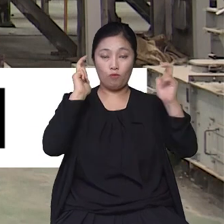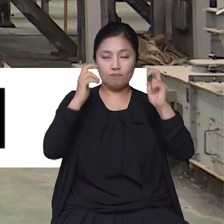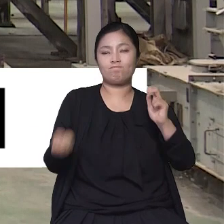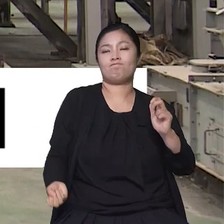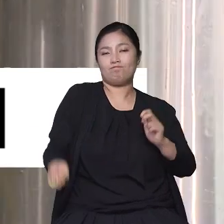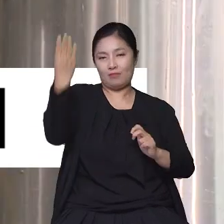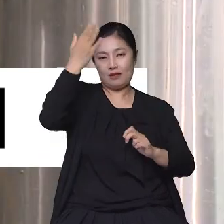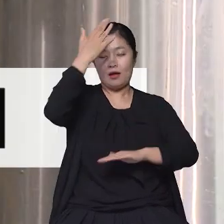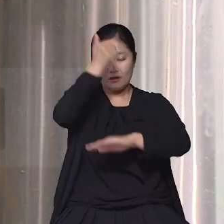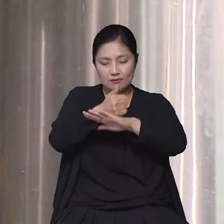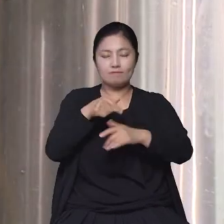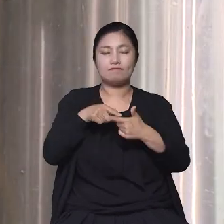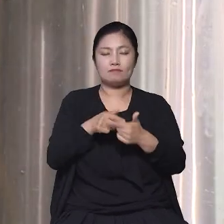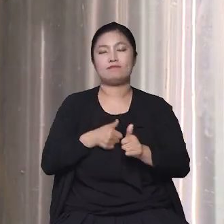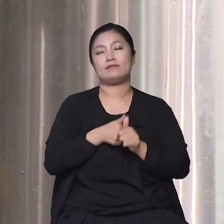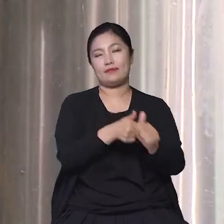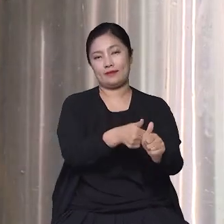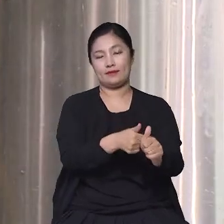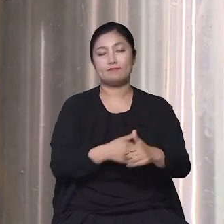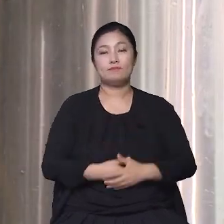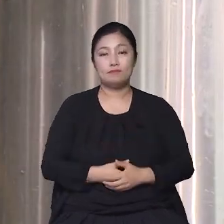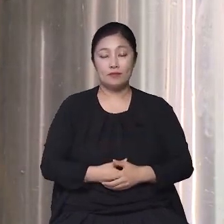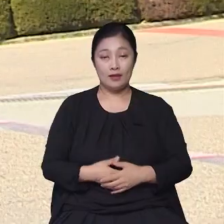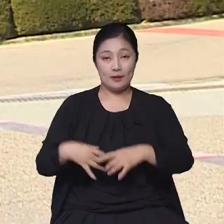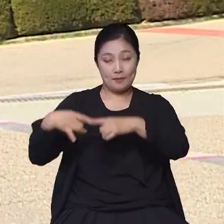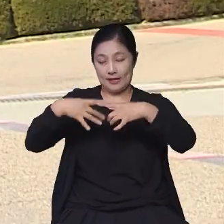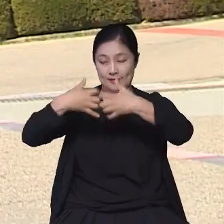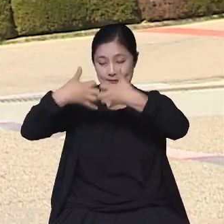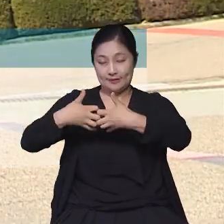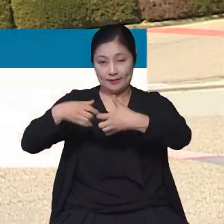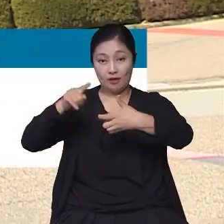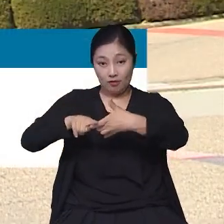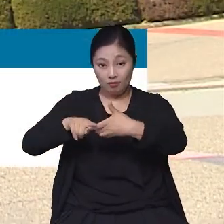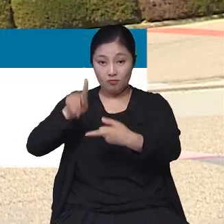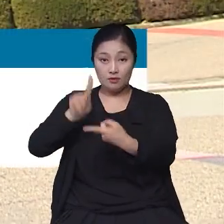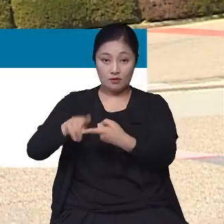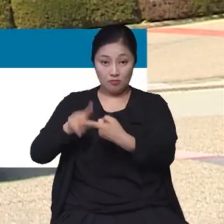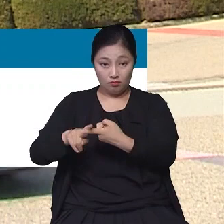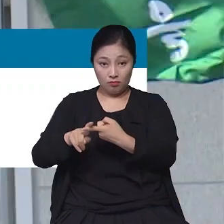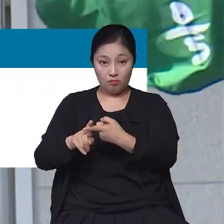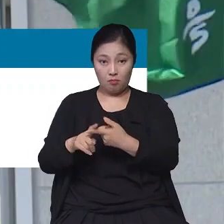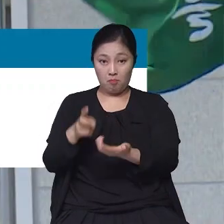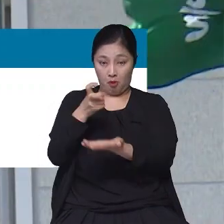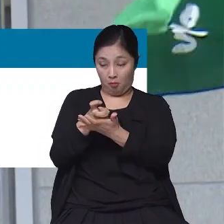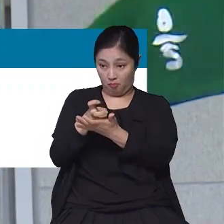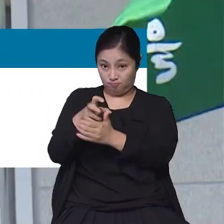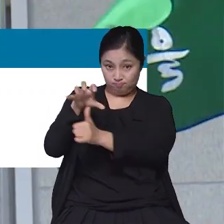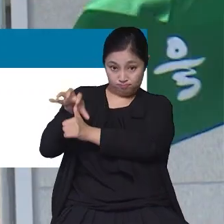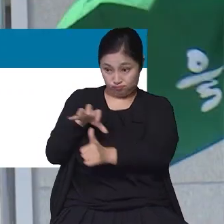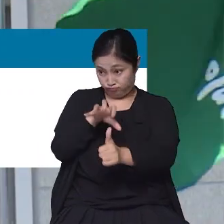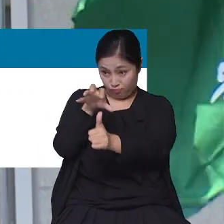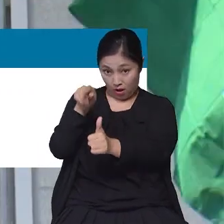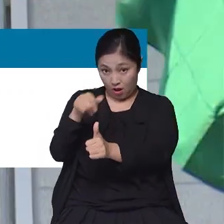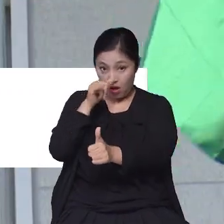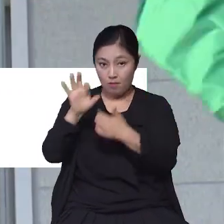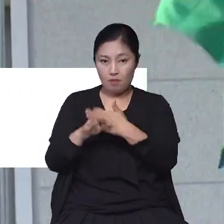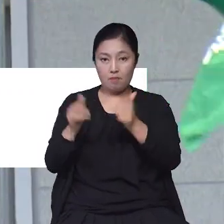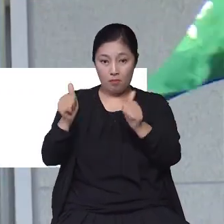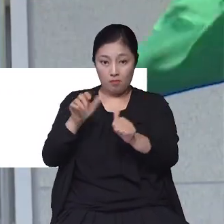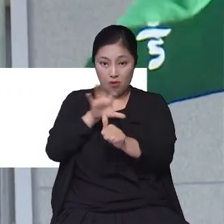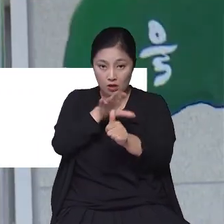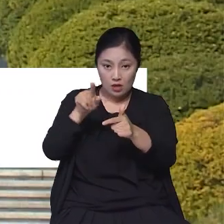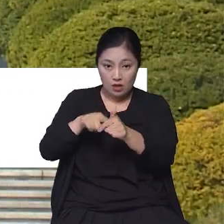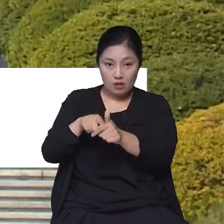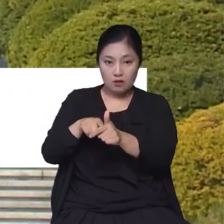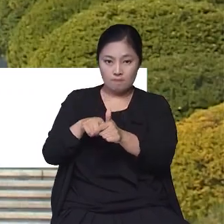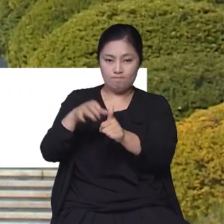들어준 데 따른 후속 조치입니다. 그러니까 발전소 가동 부분에 있어서 법적 제약이 있다고 본다면 이제 법적 제약마저도